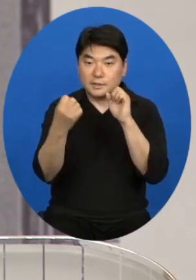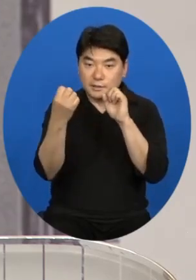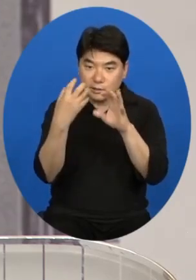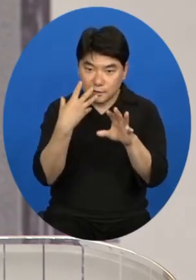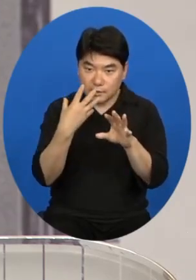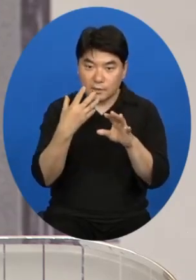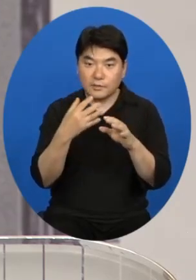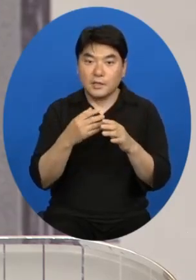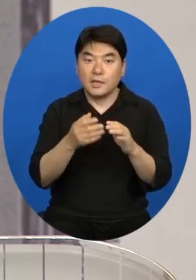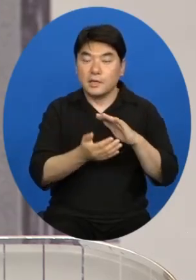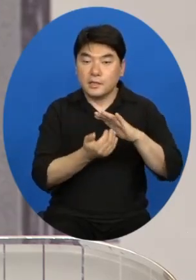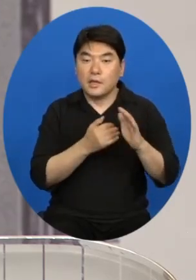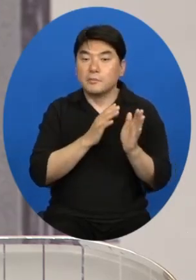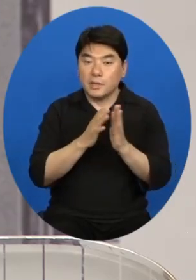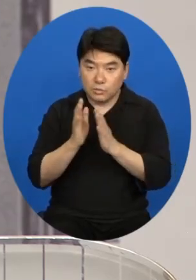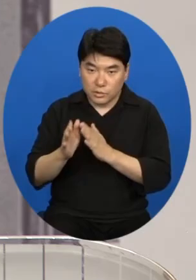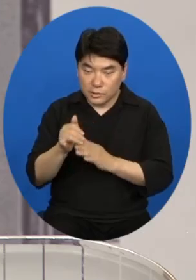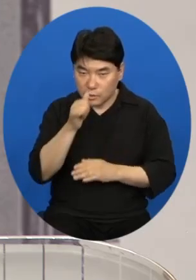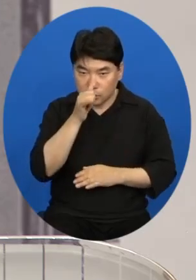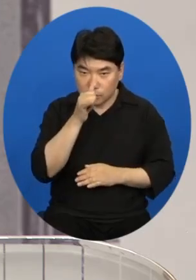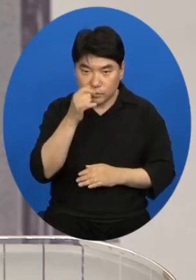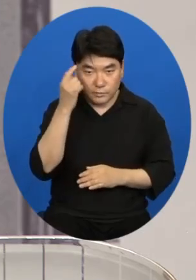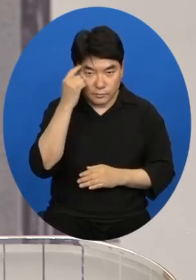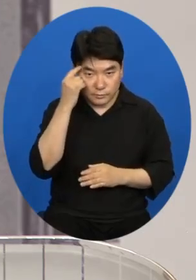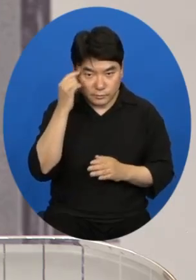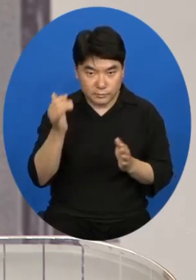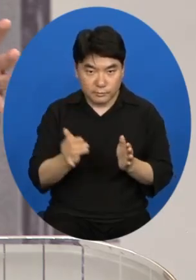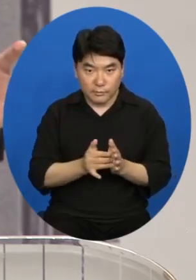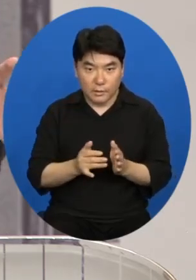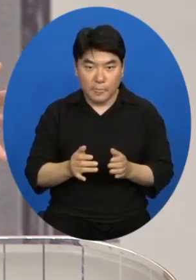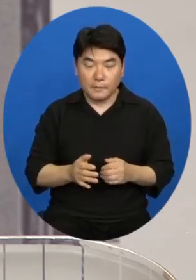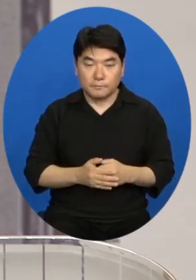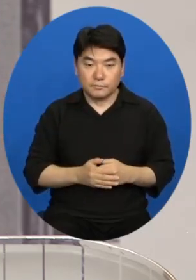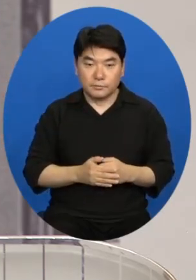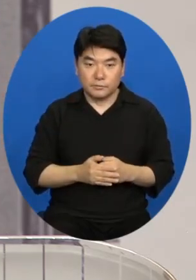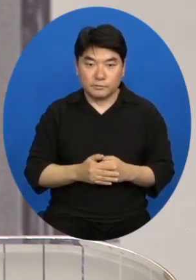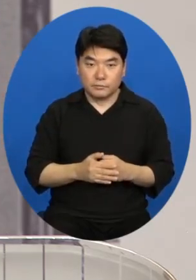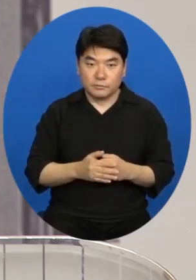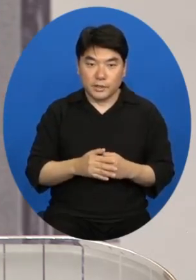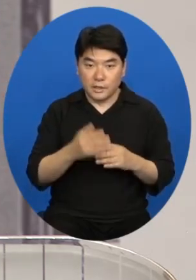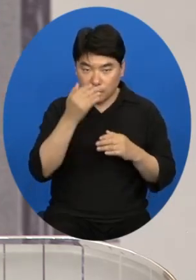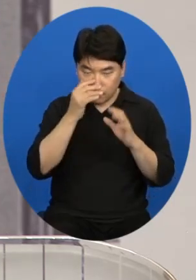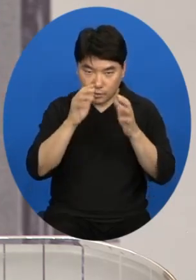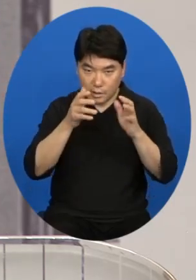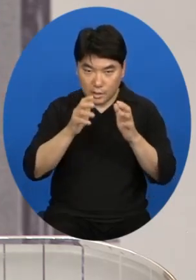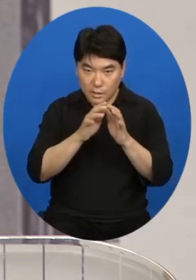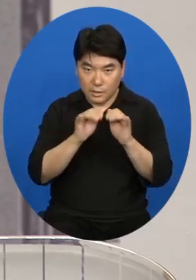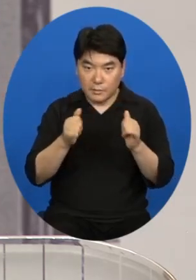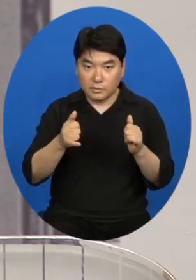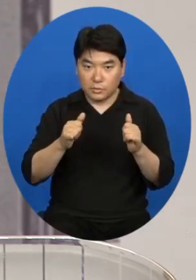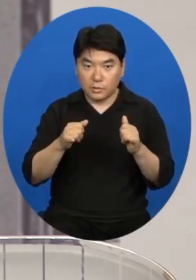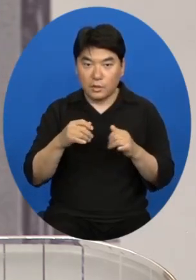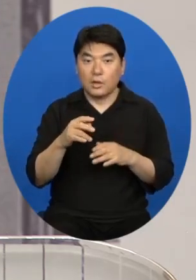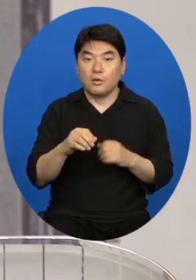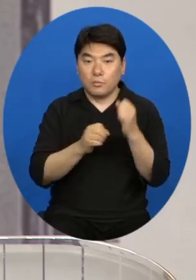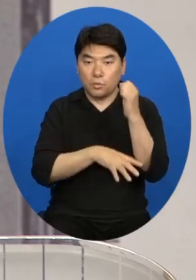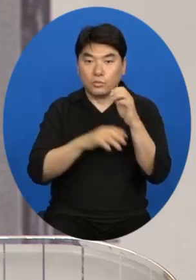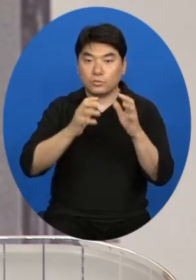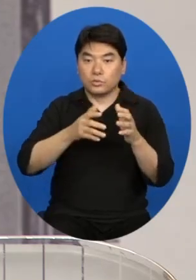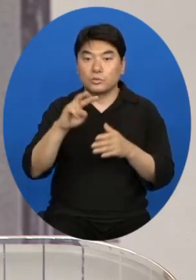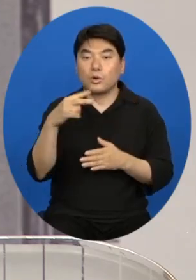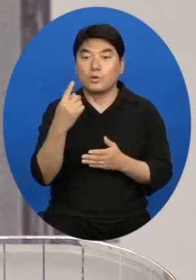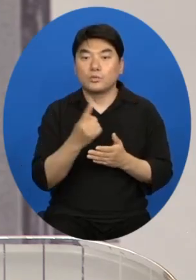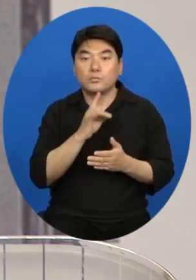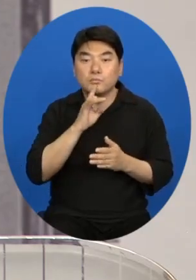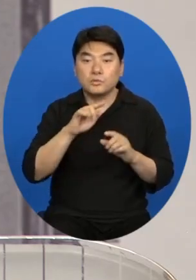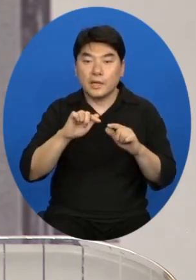예비하고 계시다라는 마음이 들었습니다. 하나님께서 단지 이스라엘 백성들이 본국에 돌아오는 것만이 진정한 회복이 아니라